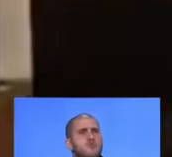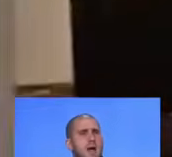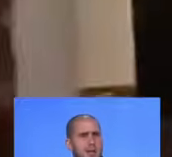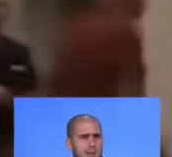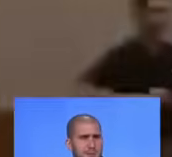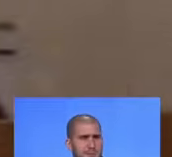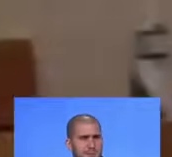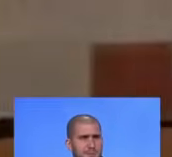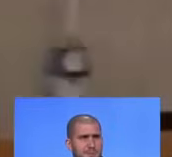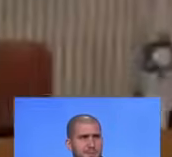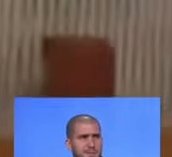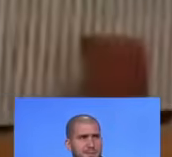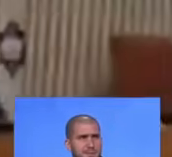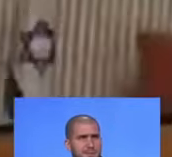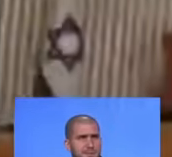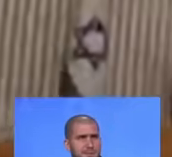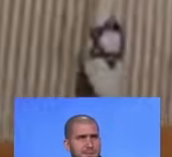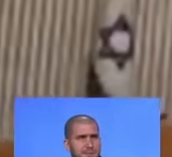ומשפטיים.